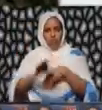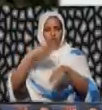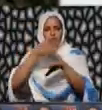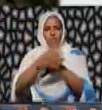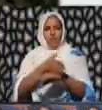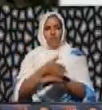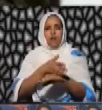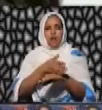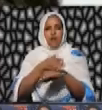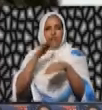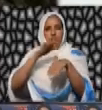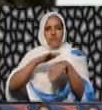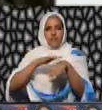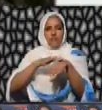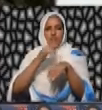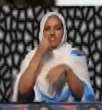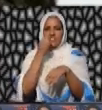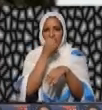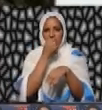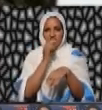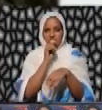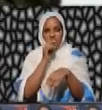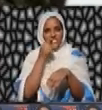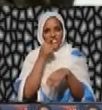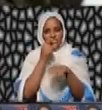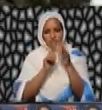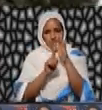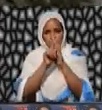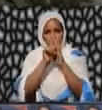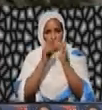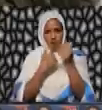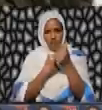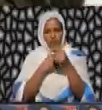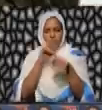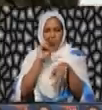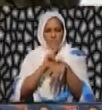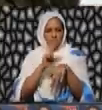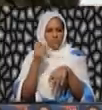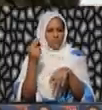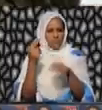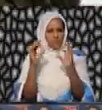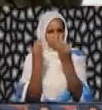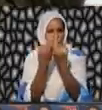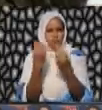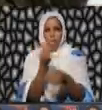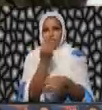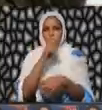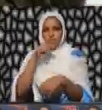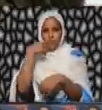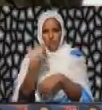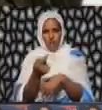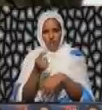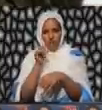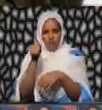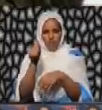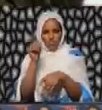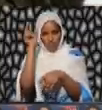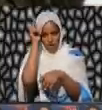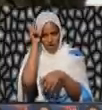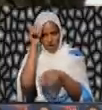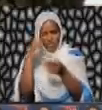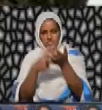በኋላ የላይኛው ጥርስ ካበቀለ ለቤተሰብ ጠቃሚ አይደለም ስለሚባል ይጣላል።